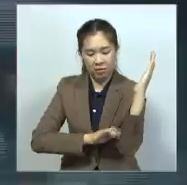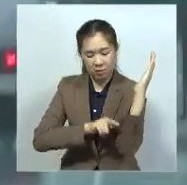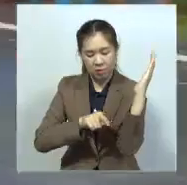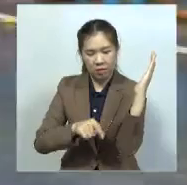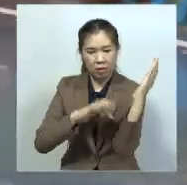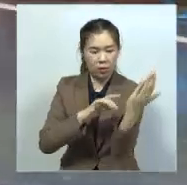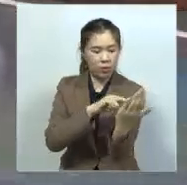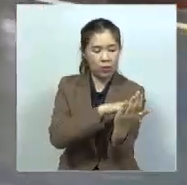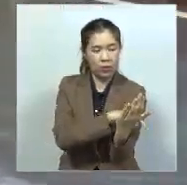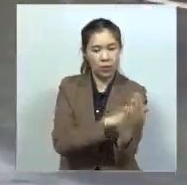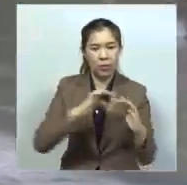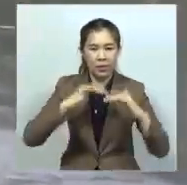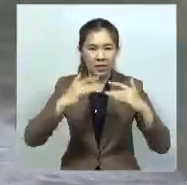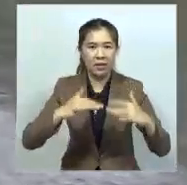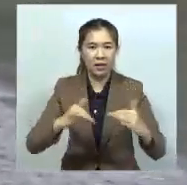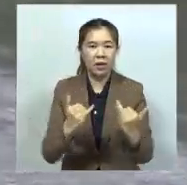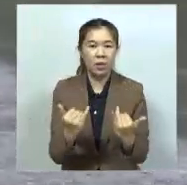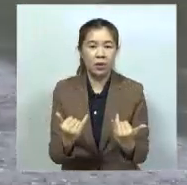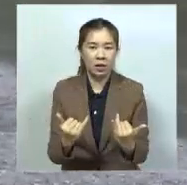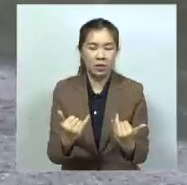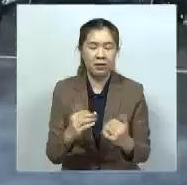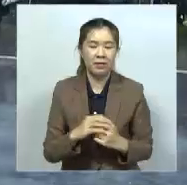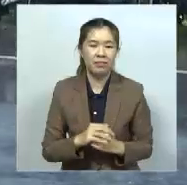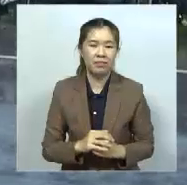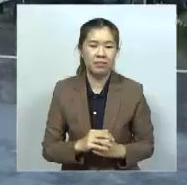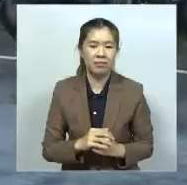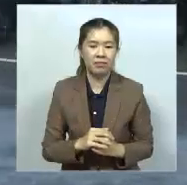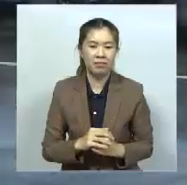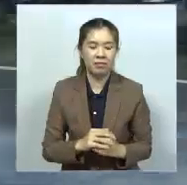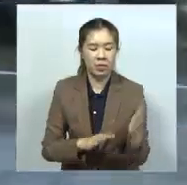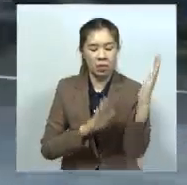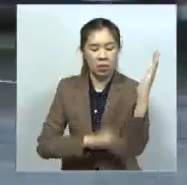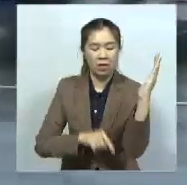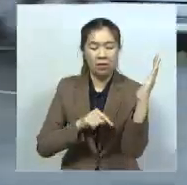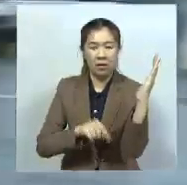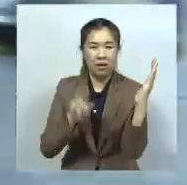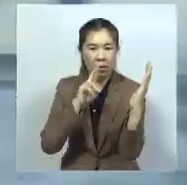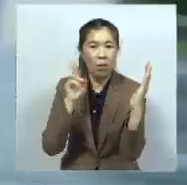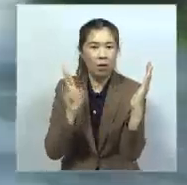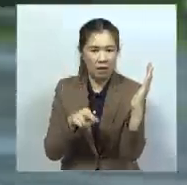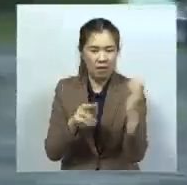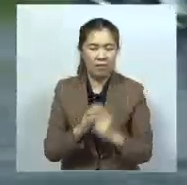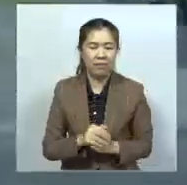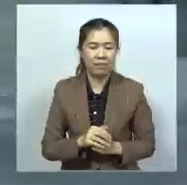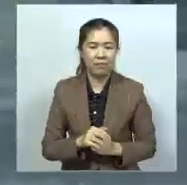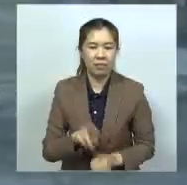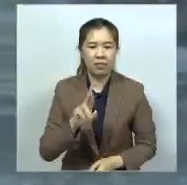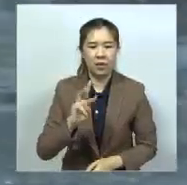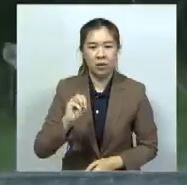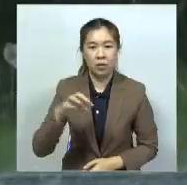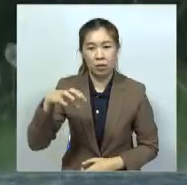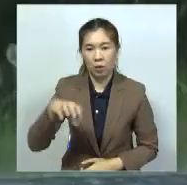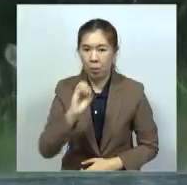อันดามันวันนี้ประกอบกับมรสุมตะวันออกเฉียงเหนือที่พัดปกคลุมอ่าวไทยและภาคใต้มีกำลังแรงขึ้นนะคะทางกรมอุตุนิยมบอกว่